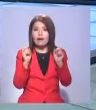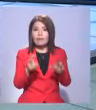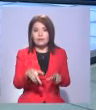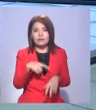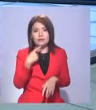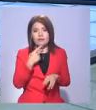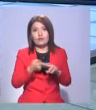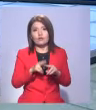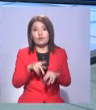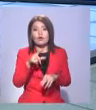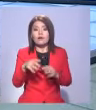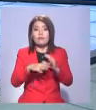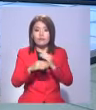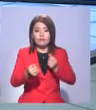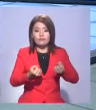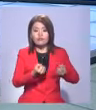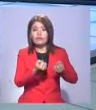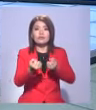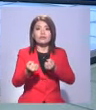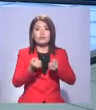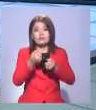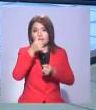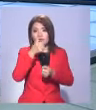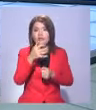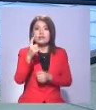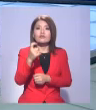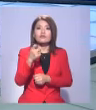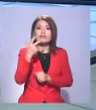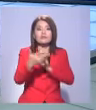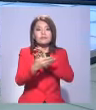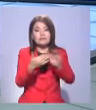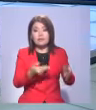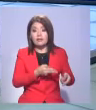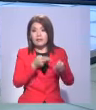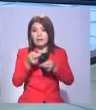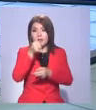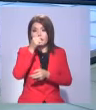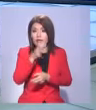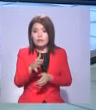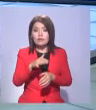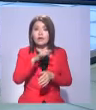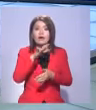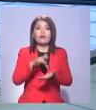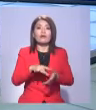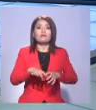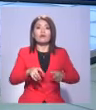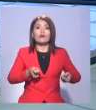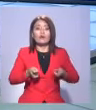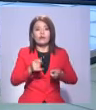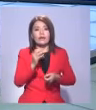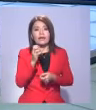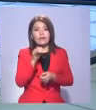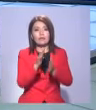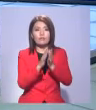айтады. Адам түгілі көлік әрең қатынайтын жерге жедел жәрдем келе алмайды дейді. Талай рет қалалық әкімдіктің табалдырығын тоздырғанмен шенеуніктер жыл